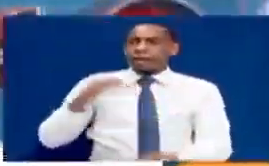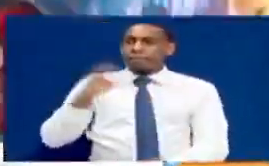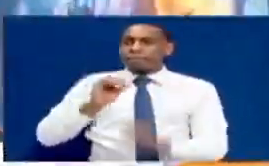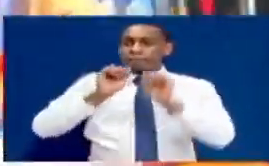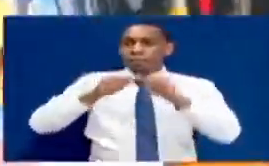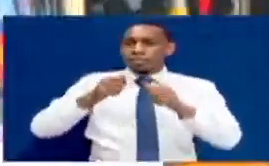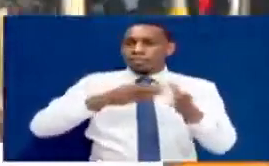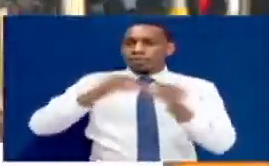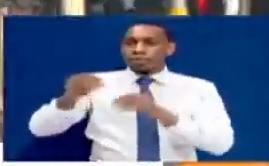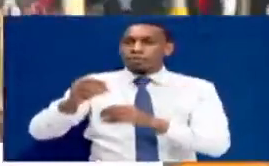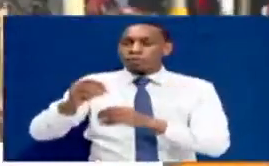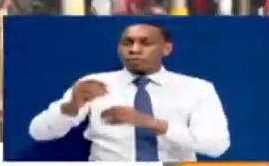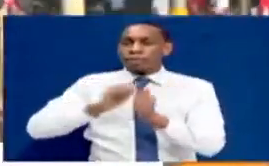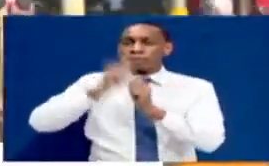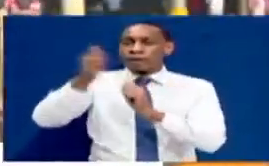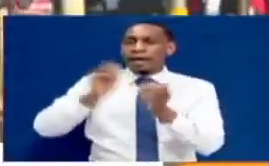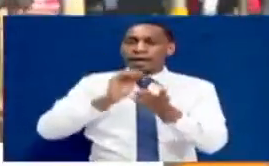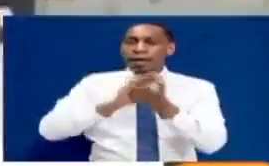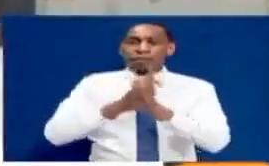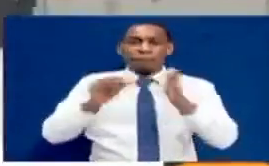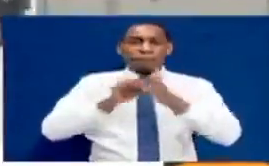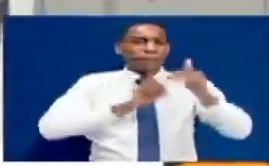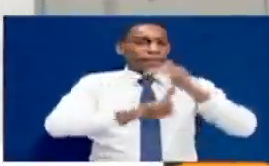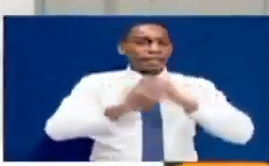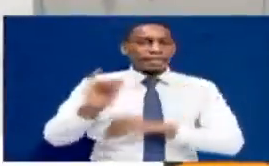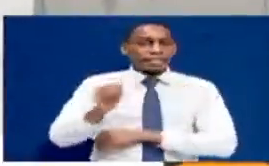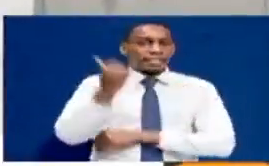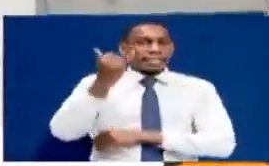enda mbali, lakini hauna tatizo la kusema tuwezi ingia Eastleigh.